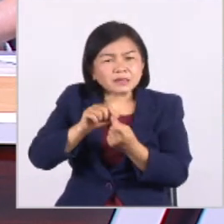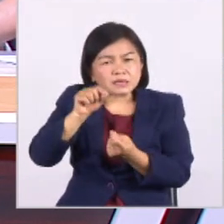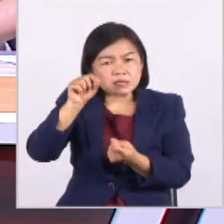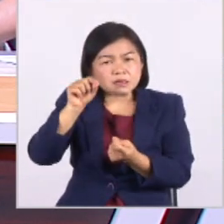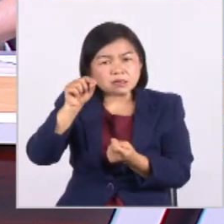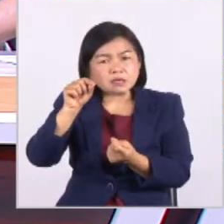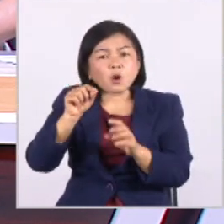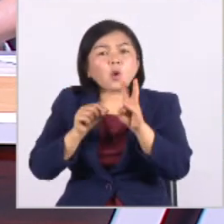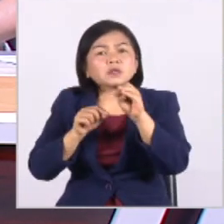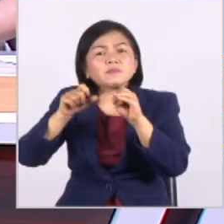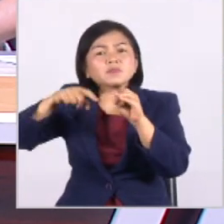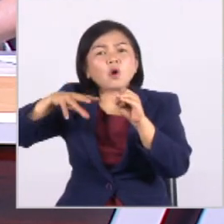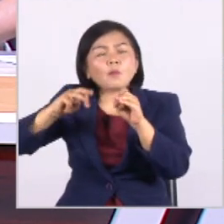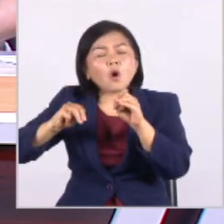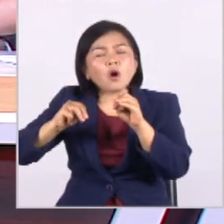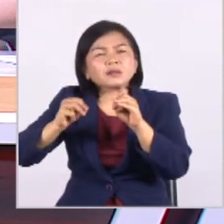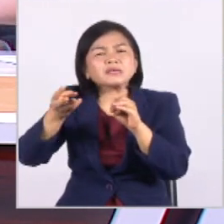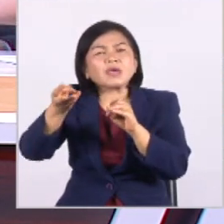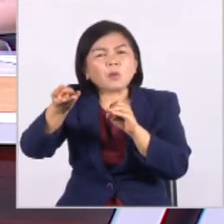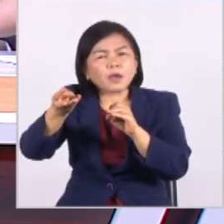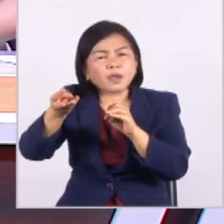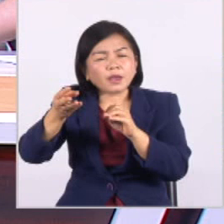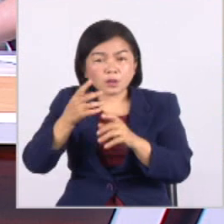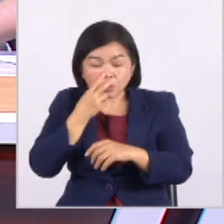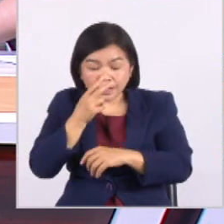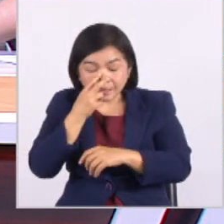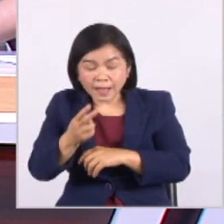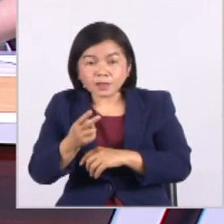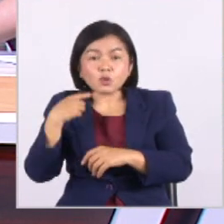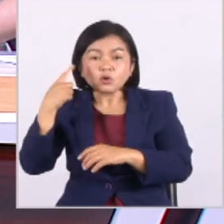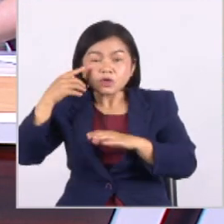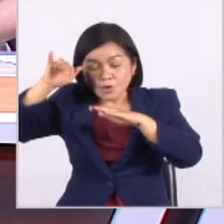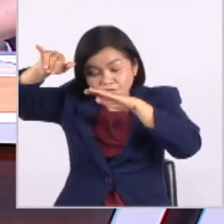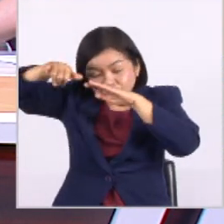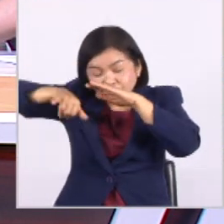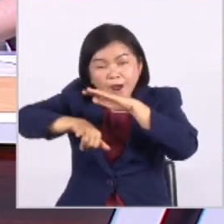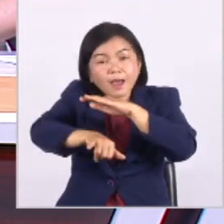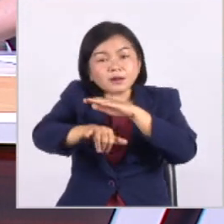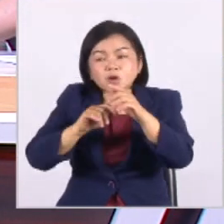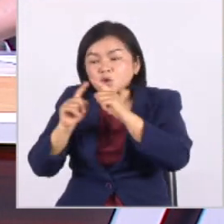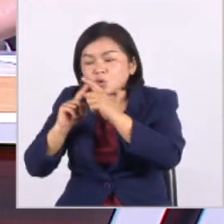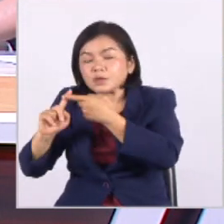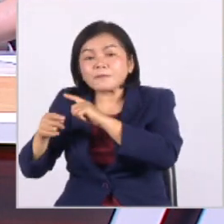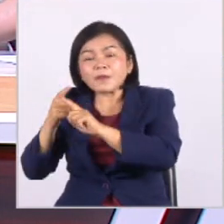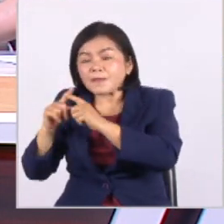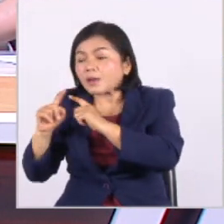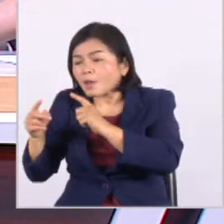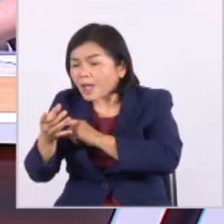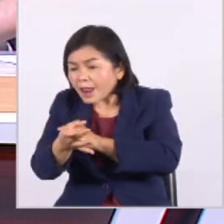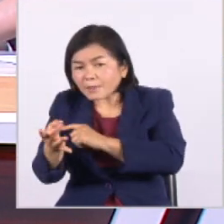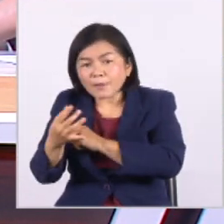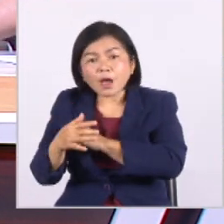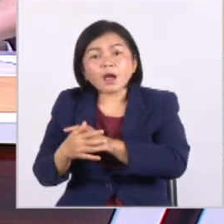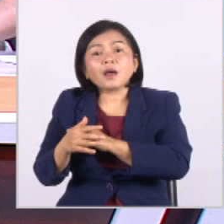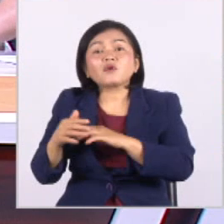60เซนติเมตร 2ฟุตเท่านั้นเองแล้วทีนี้เนี่ยก็มีคนเห็นว่าน้องลงไปดำน้ำยังได้คุยกับเพื่อนน้องเลยว่าเอ๊ะเป็นอะไรหรือเปล่าเพื่อน